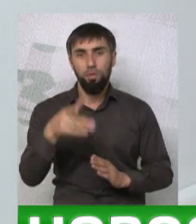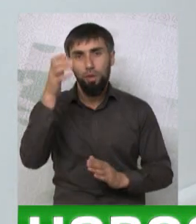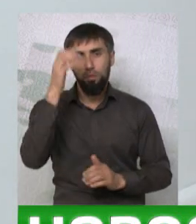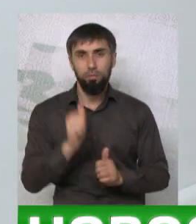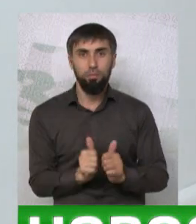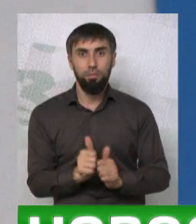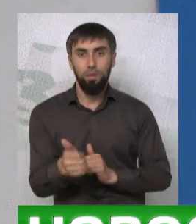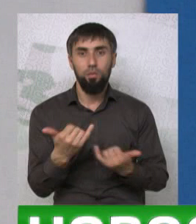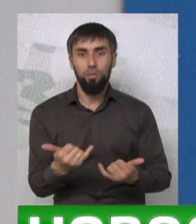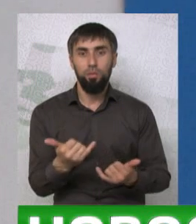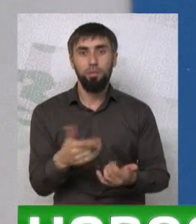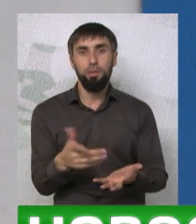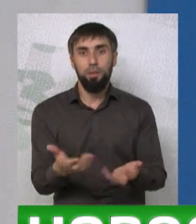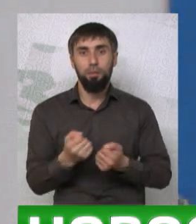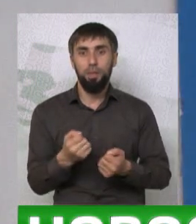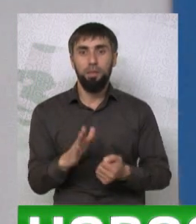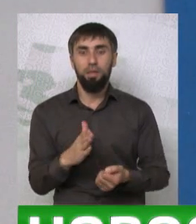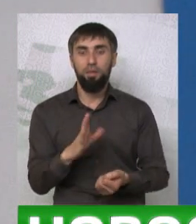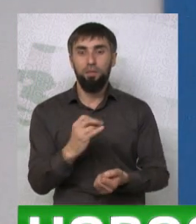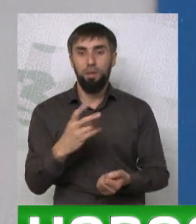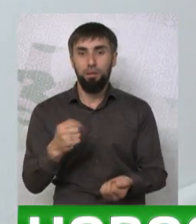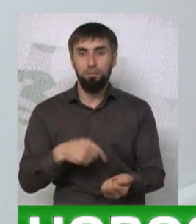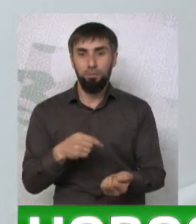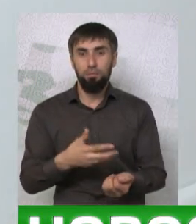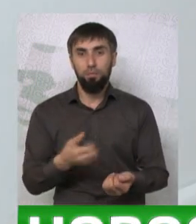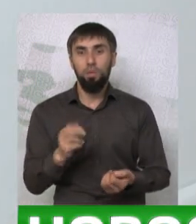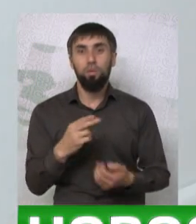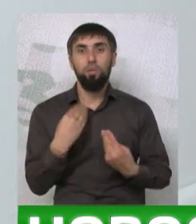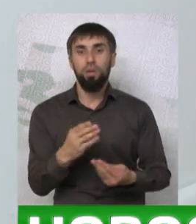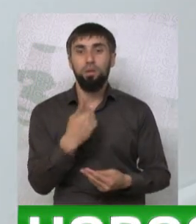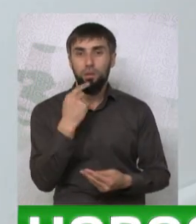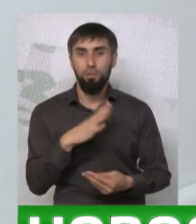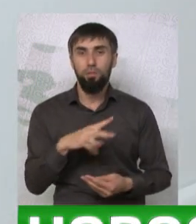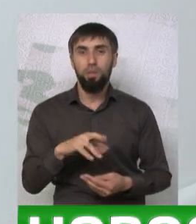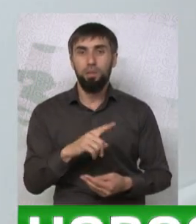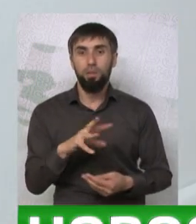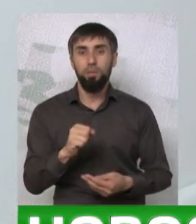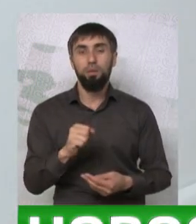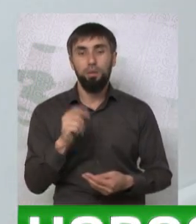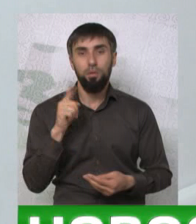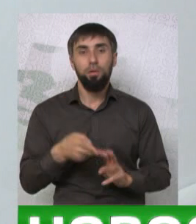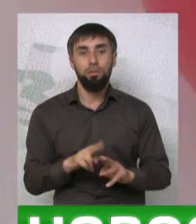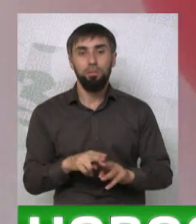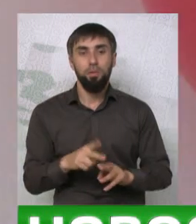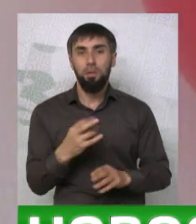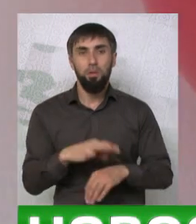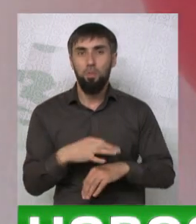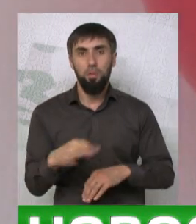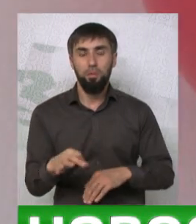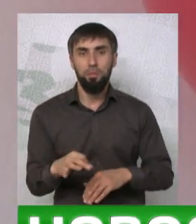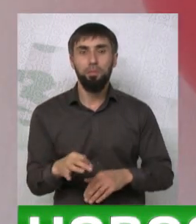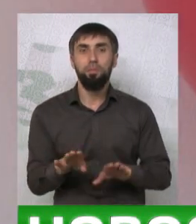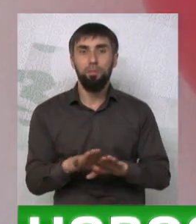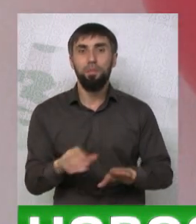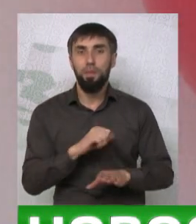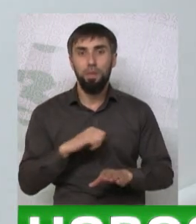вперед. Сейчас его берут с вены. Тот, кто сдавал кровь, кто сдавал плазму, знает, что это не больно. И то